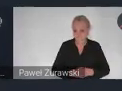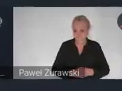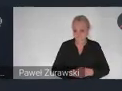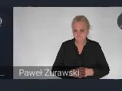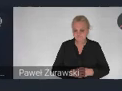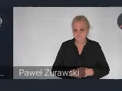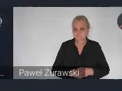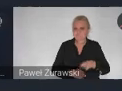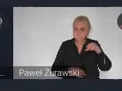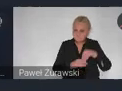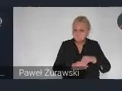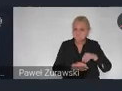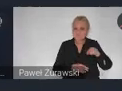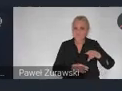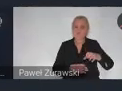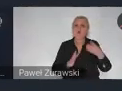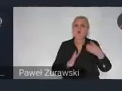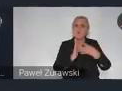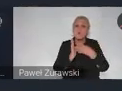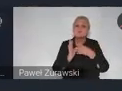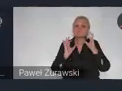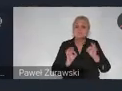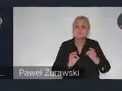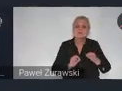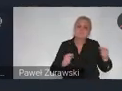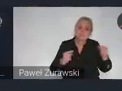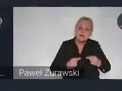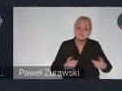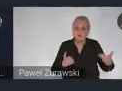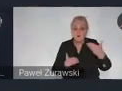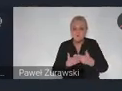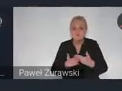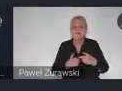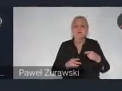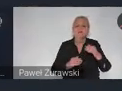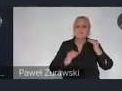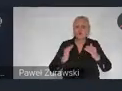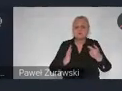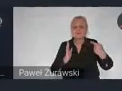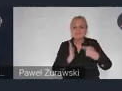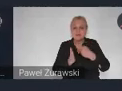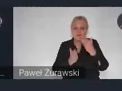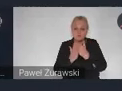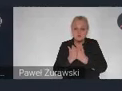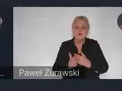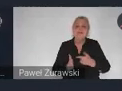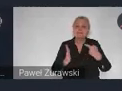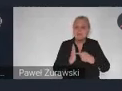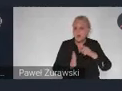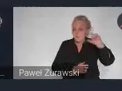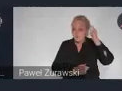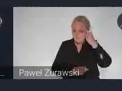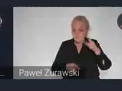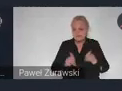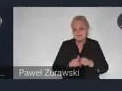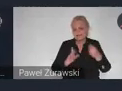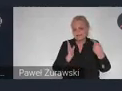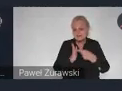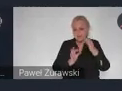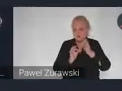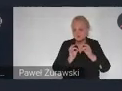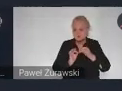w tym kryterium oceniana jest adekwatność oferty w stosunku do celów programu do celów zarówno głównego jak i celów